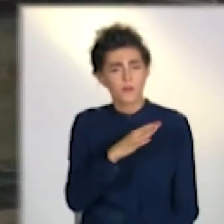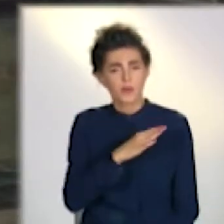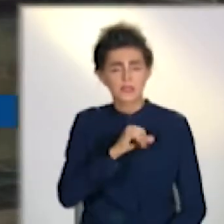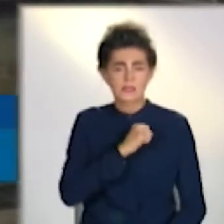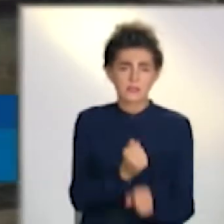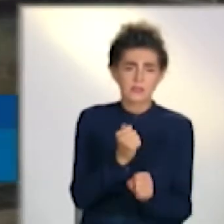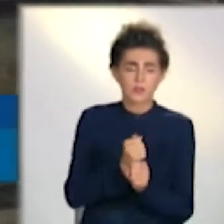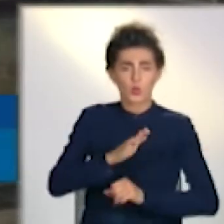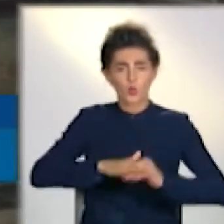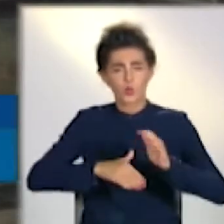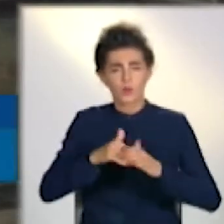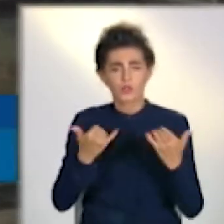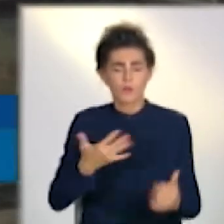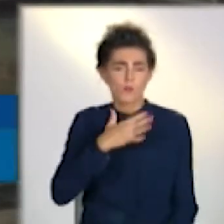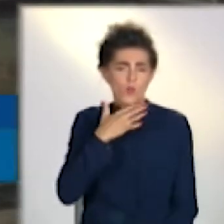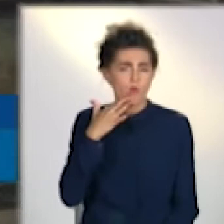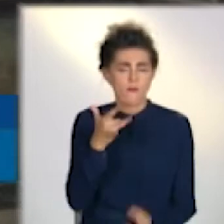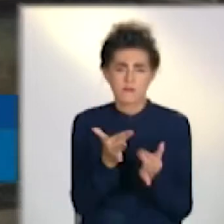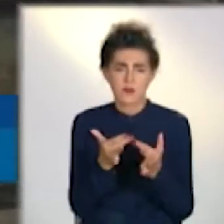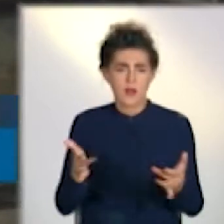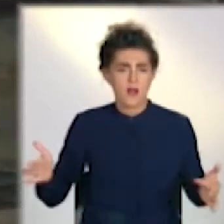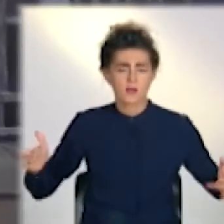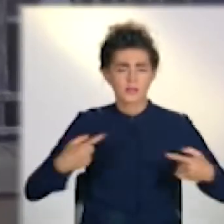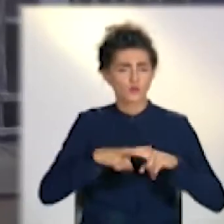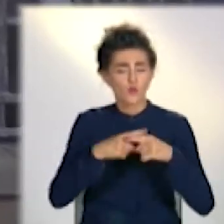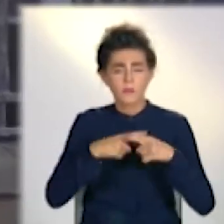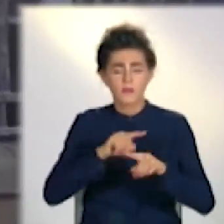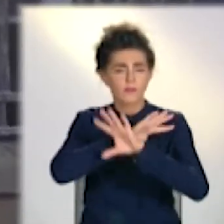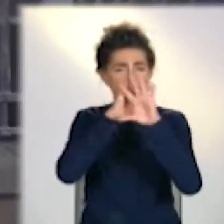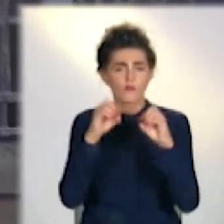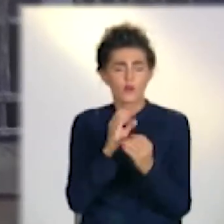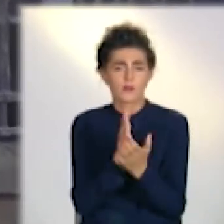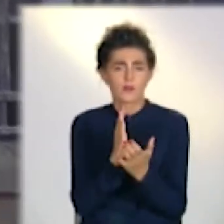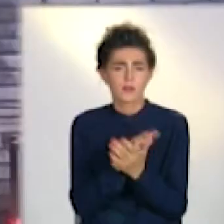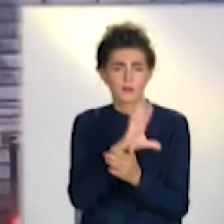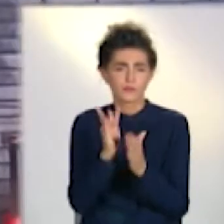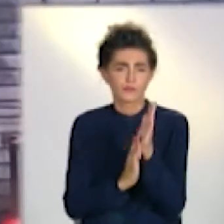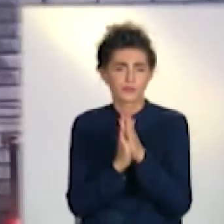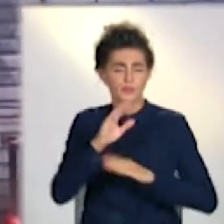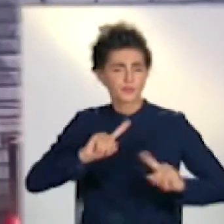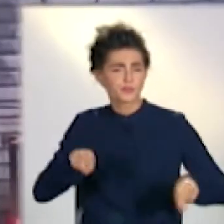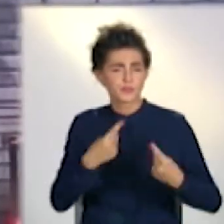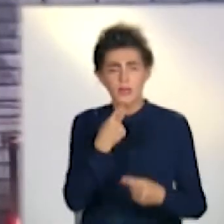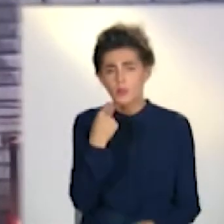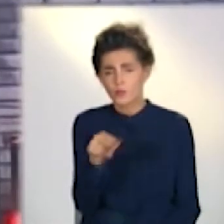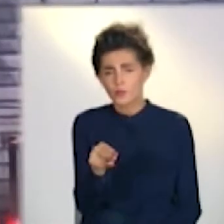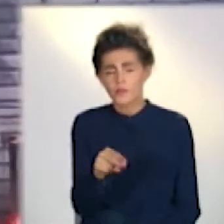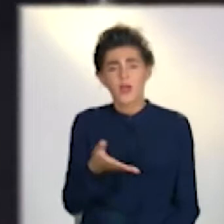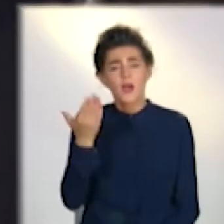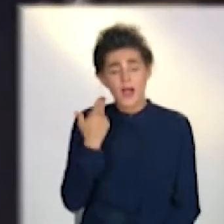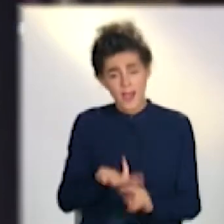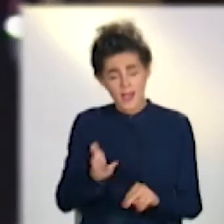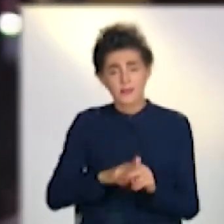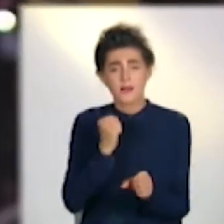руками, сейчас много приспособлений новых. Тобто все движеться к лучшому. А ще Андрій каже, робота